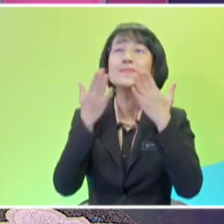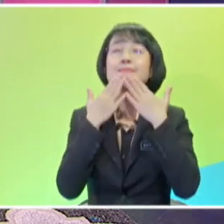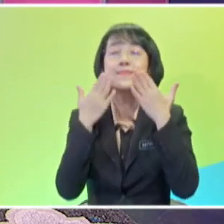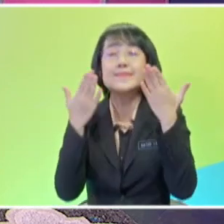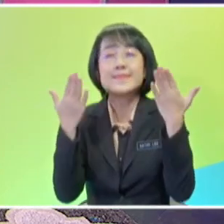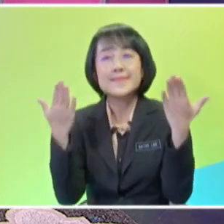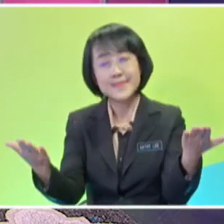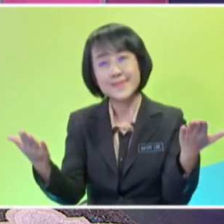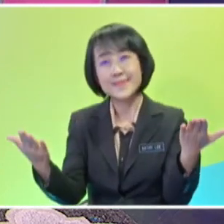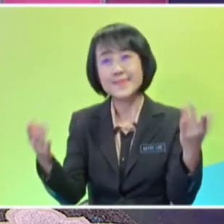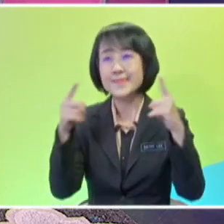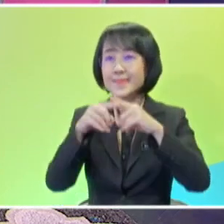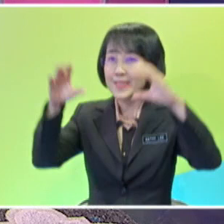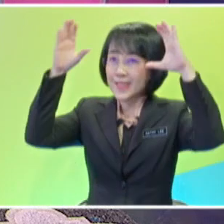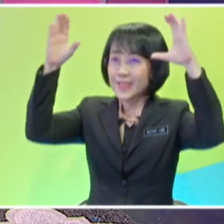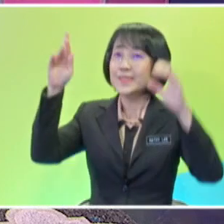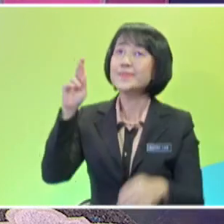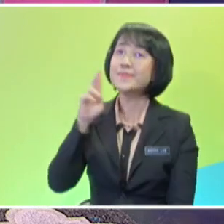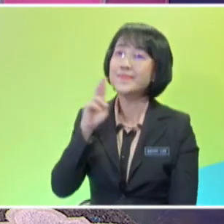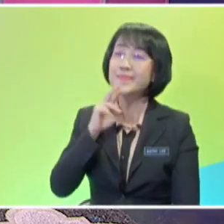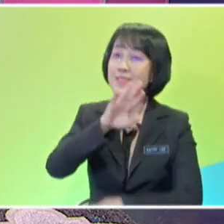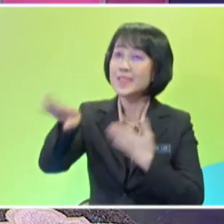kepada cek guyani